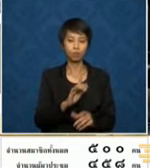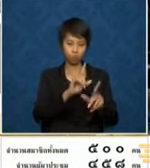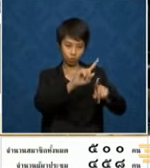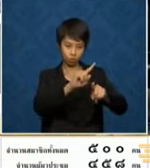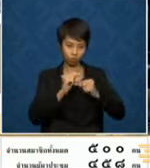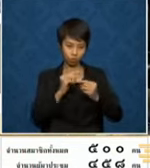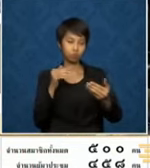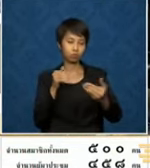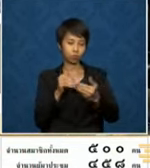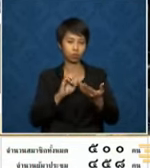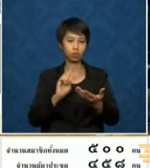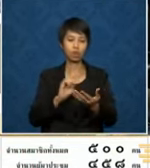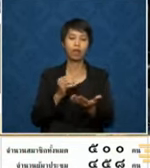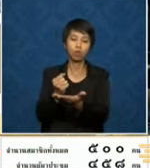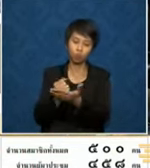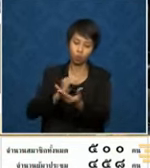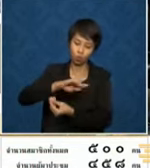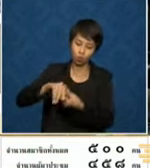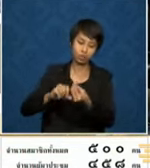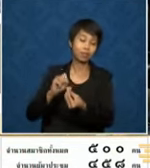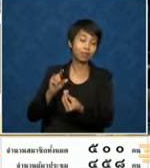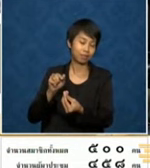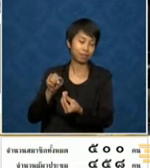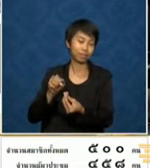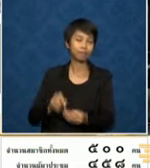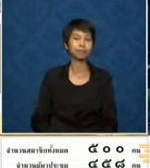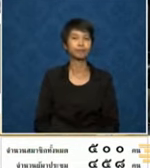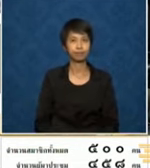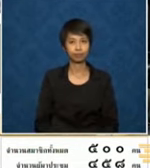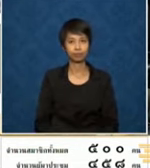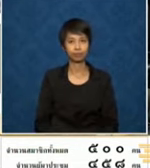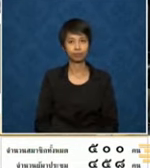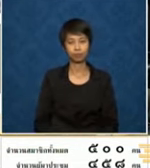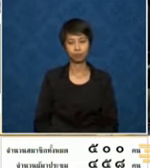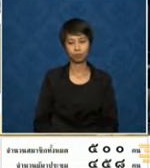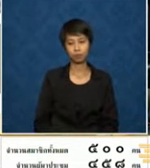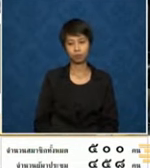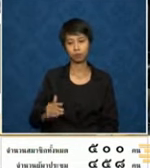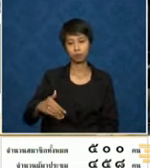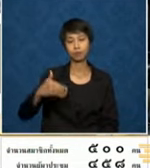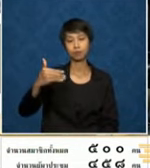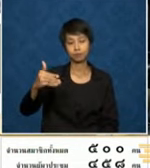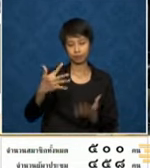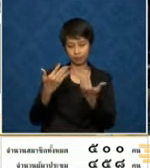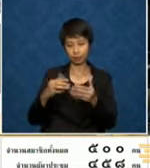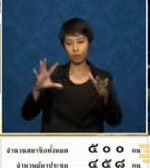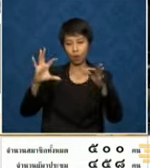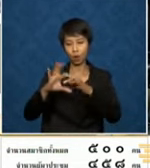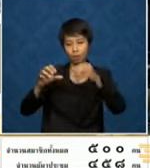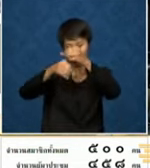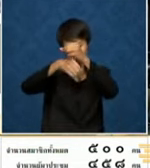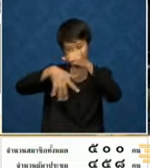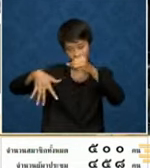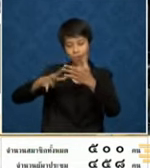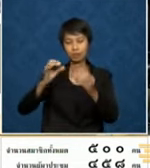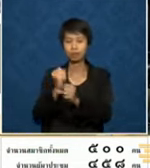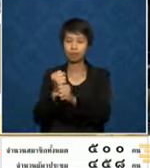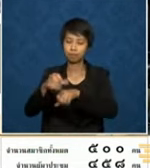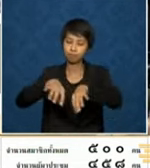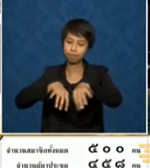ามเรื่องของการช่วยเหลือเศรษฐกิจในระยะสั้นค่ะต่อมาขยับออกมาเป็นเรื่องระดับโครงสร้างสักเล็กน้อยค่ะในเรื่องของการท่องเที่